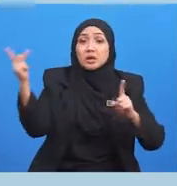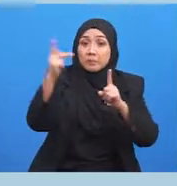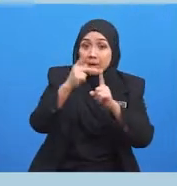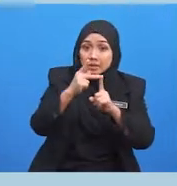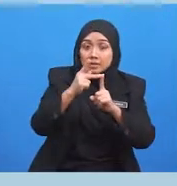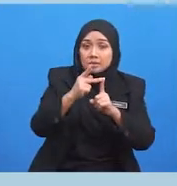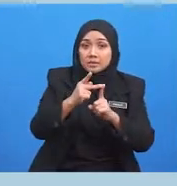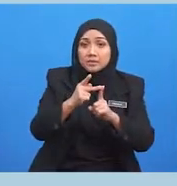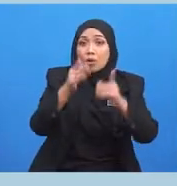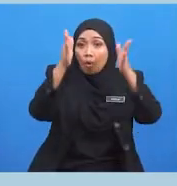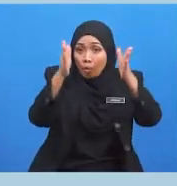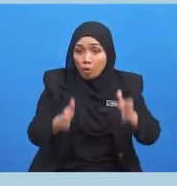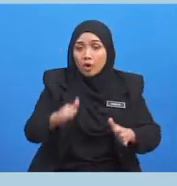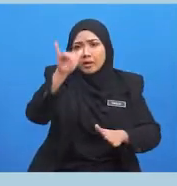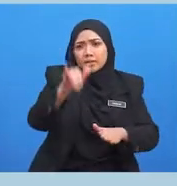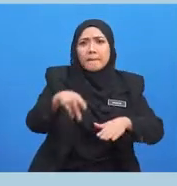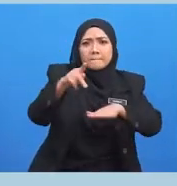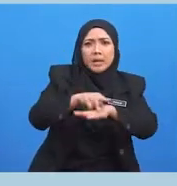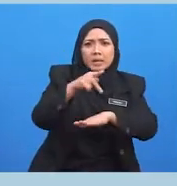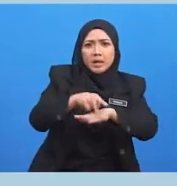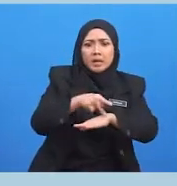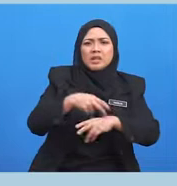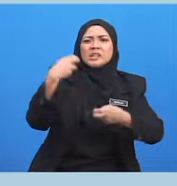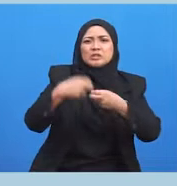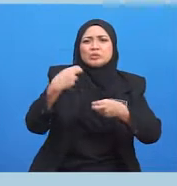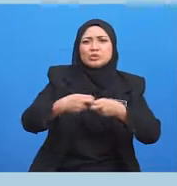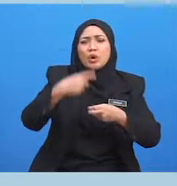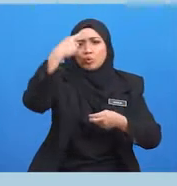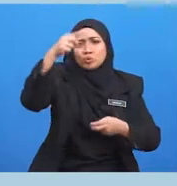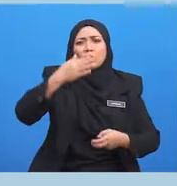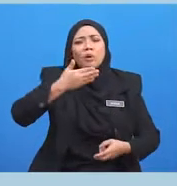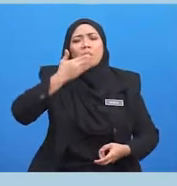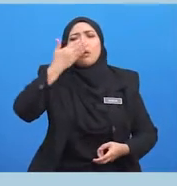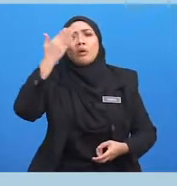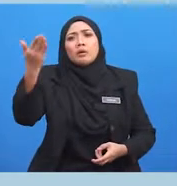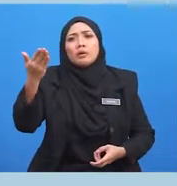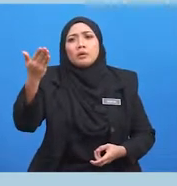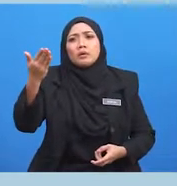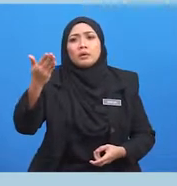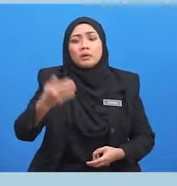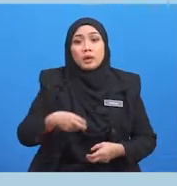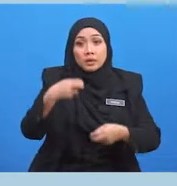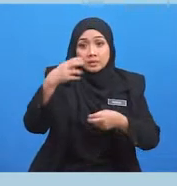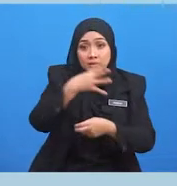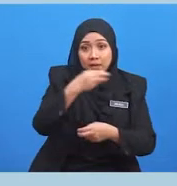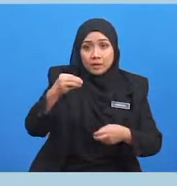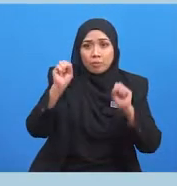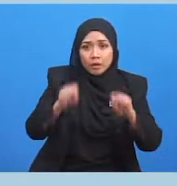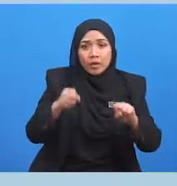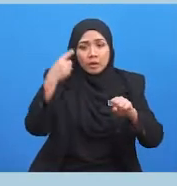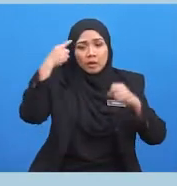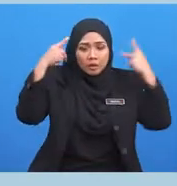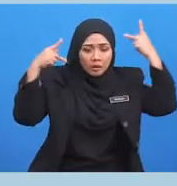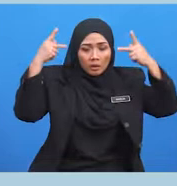si pemakai, sukar untuk bernafas dan pitam. W yang ketiga